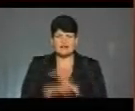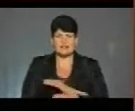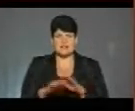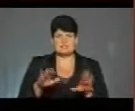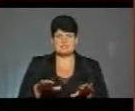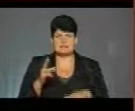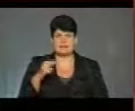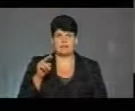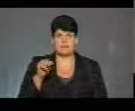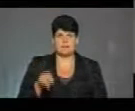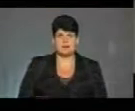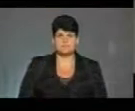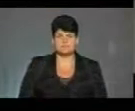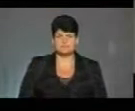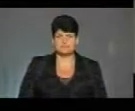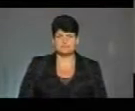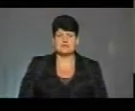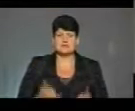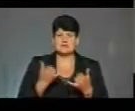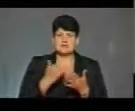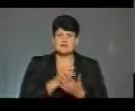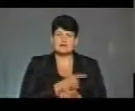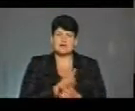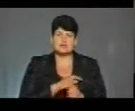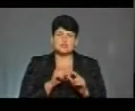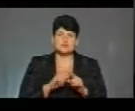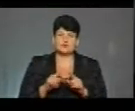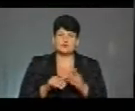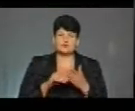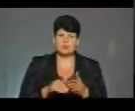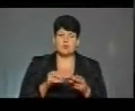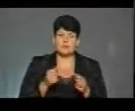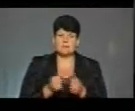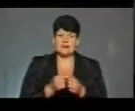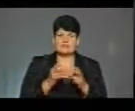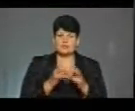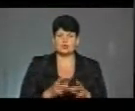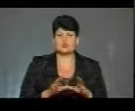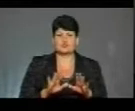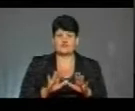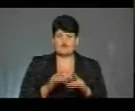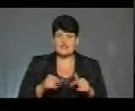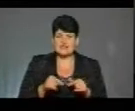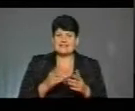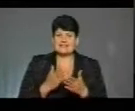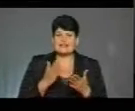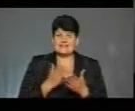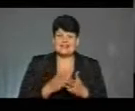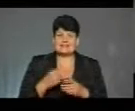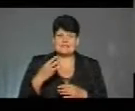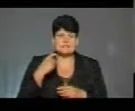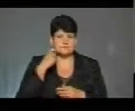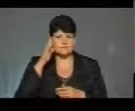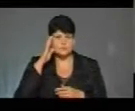ДТП. Ми знаходимося у лікарні швидкої допомоги біля травматологічного відділення, де перебуває 30-річний